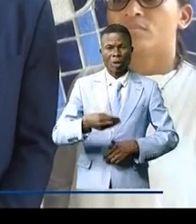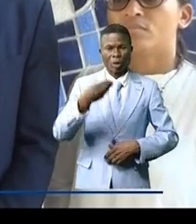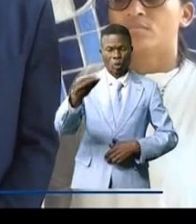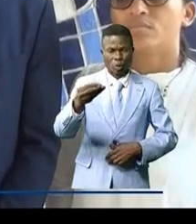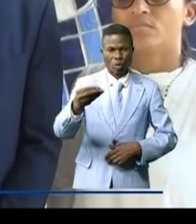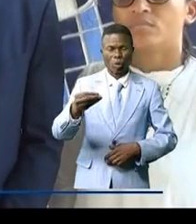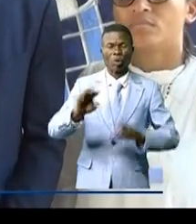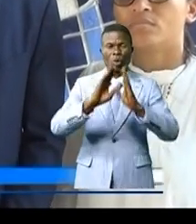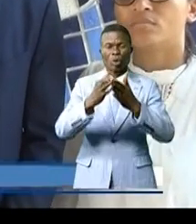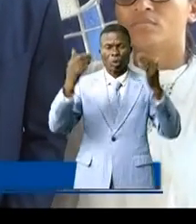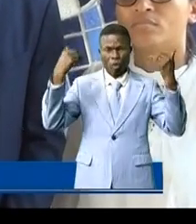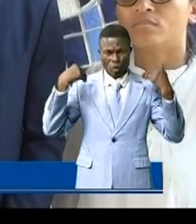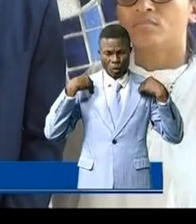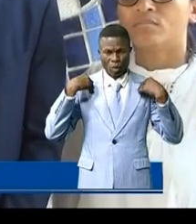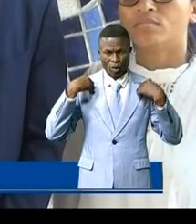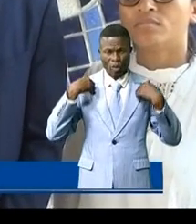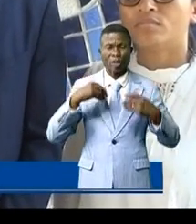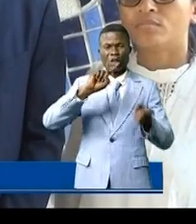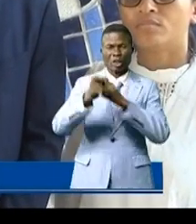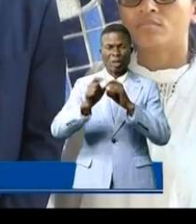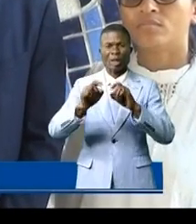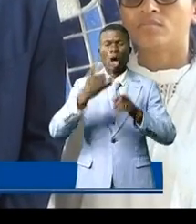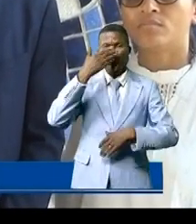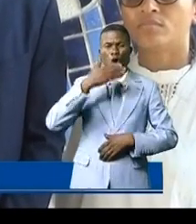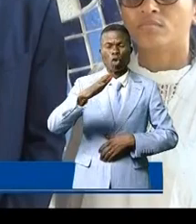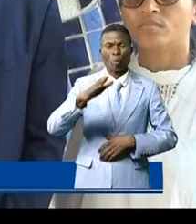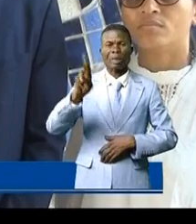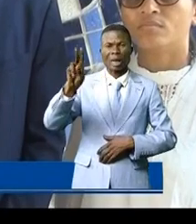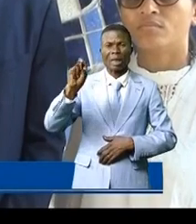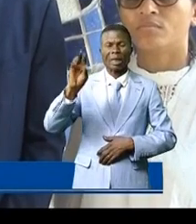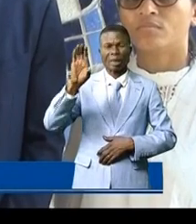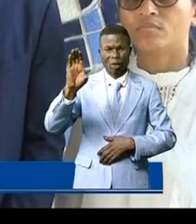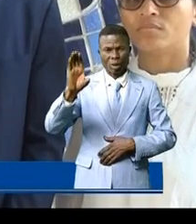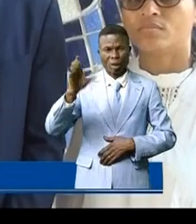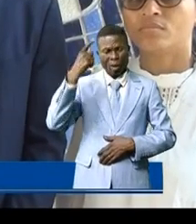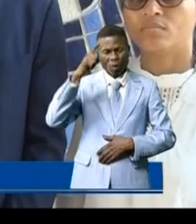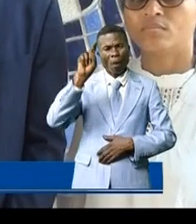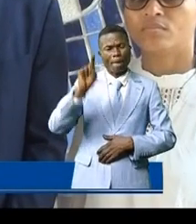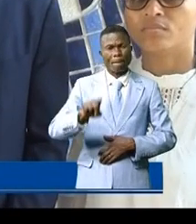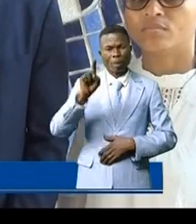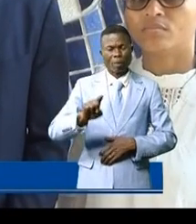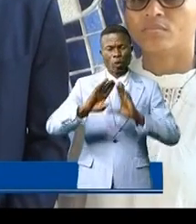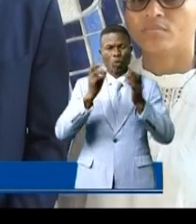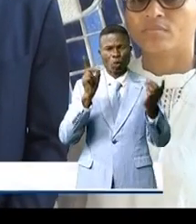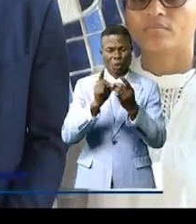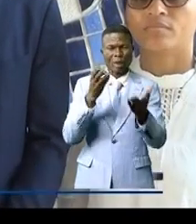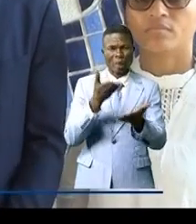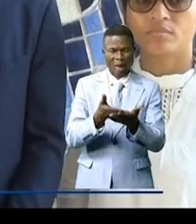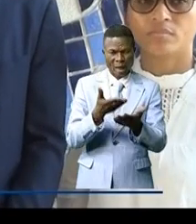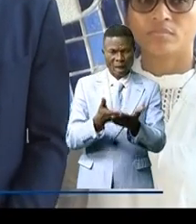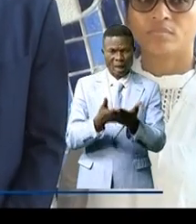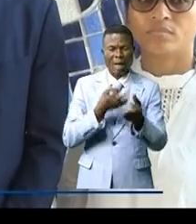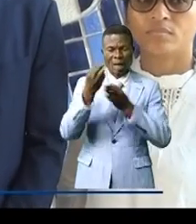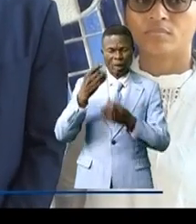relever, rééquiper et moderniser la clinique de la RTNC selon les besoins dont leur directeur,